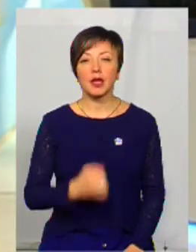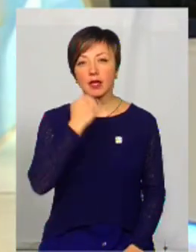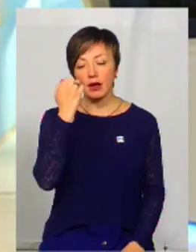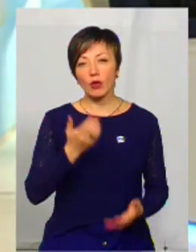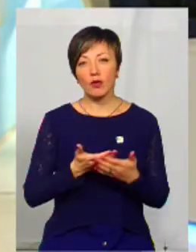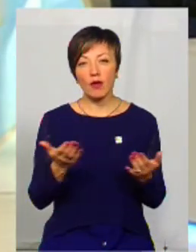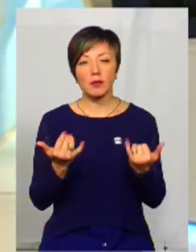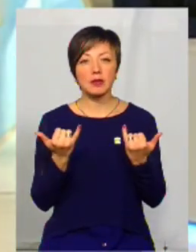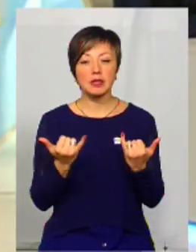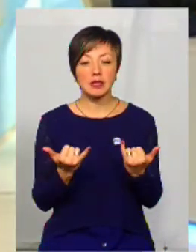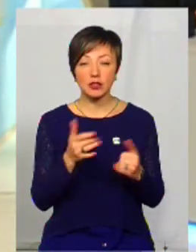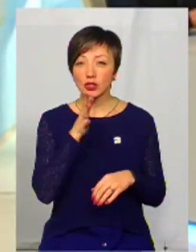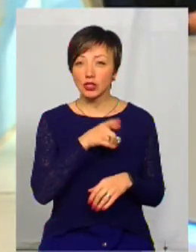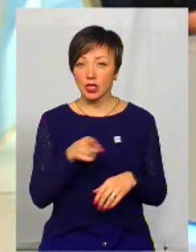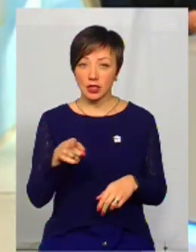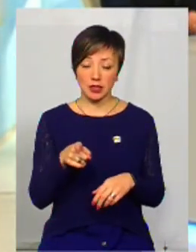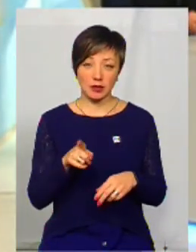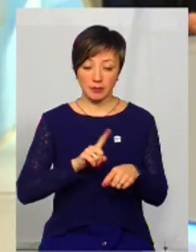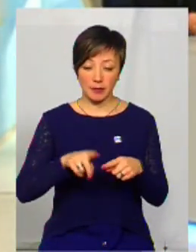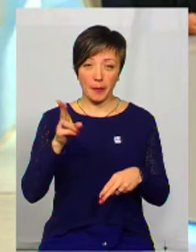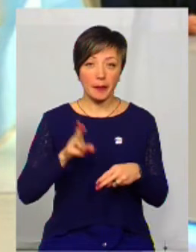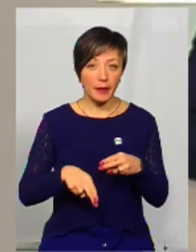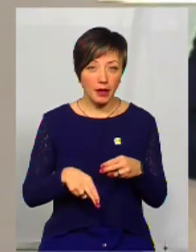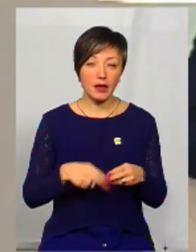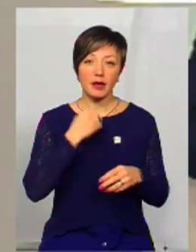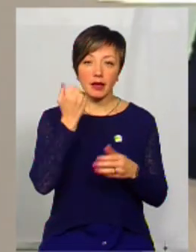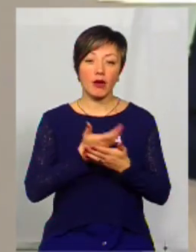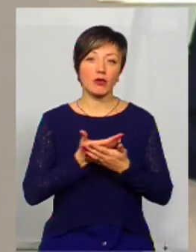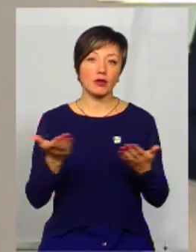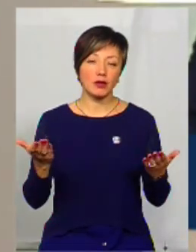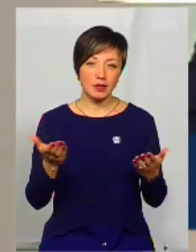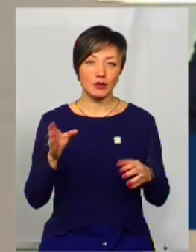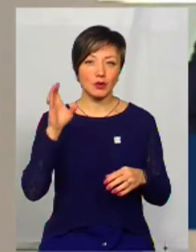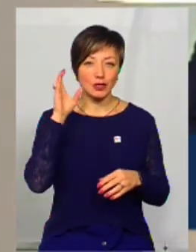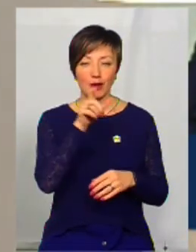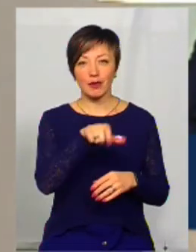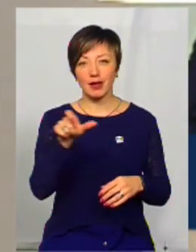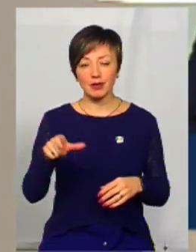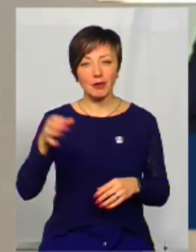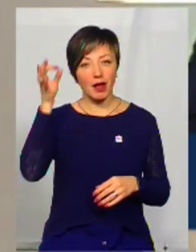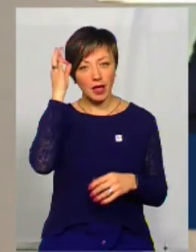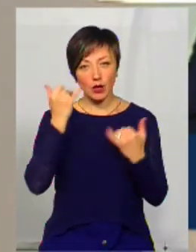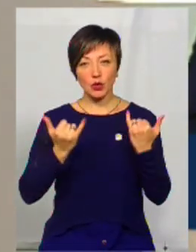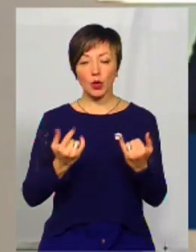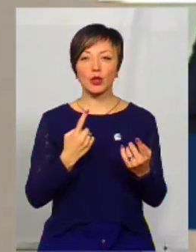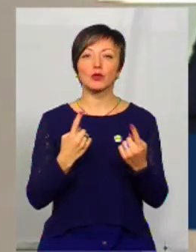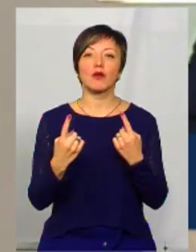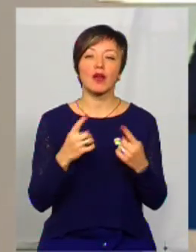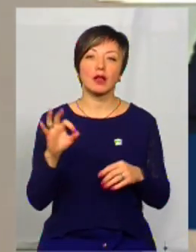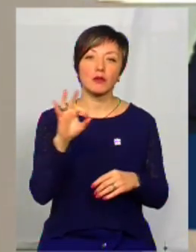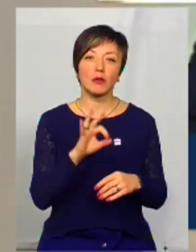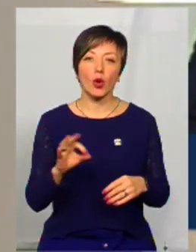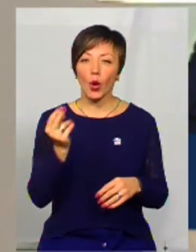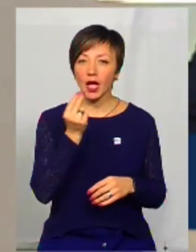Дякую вам. На жаль, час нашого ефіру підійшов до кінця. Дякую нашим глядачам та слухачам. Нагадаю, що сьогодні ми розмовляли